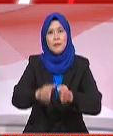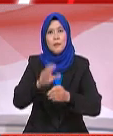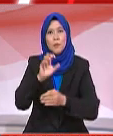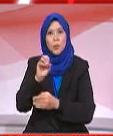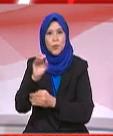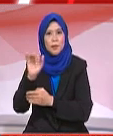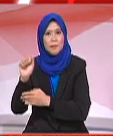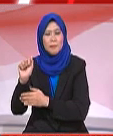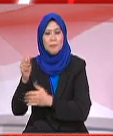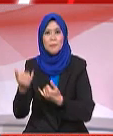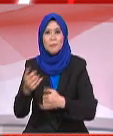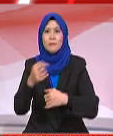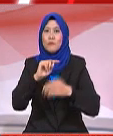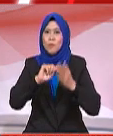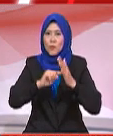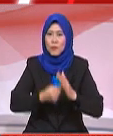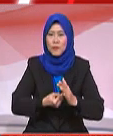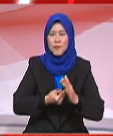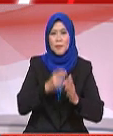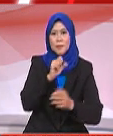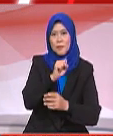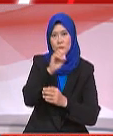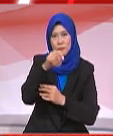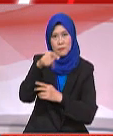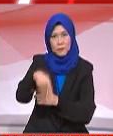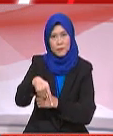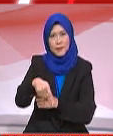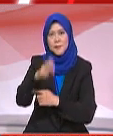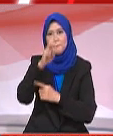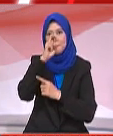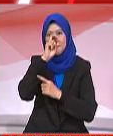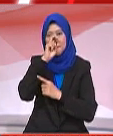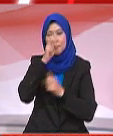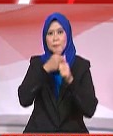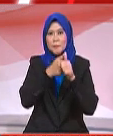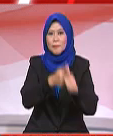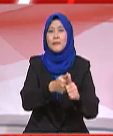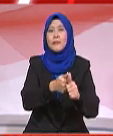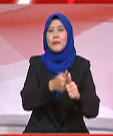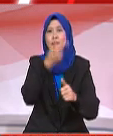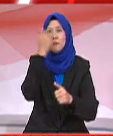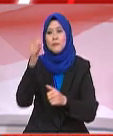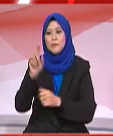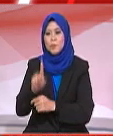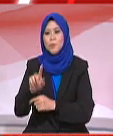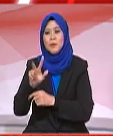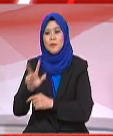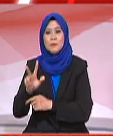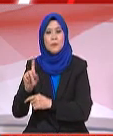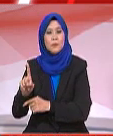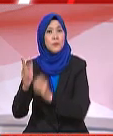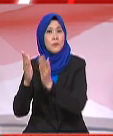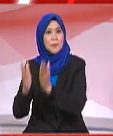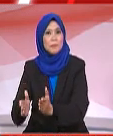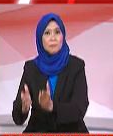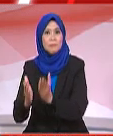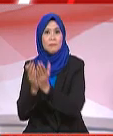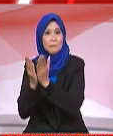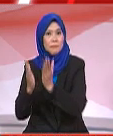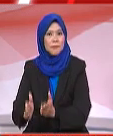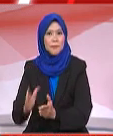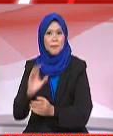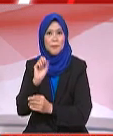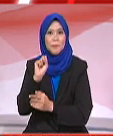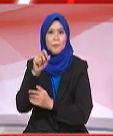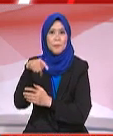mendapati penguatkuasaan prosedur operasi standard SOP yang ketat dibuat untuk 131 calon sekolah itu yang